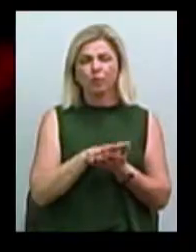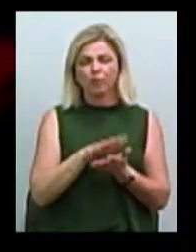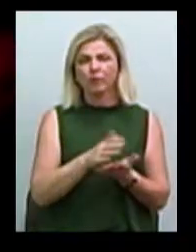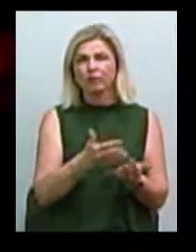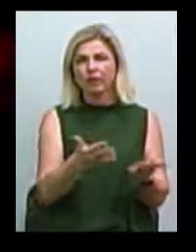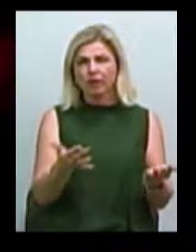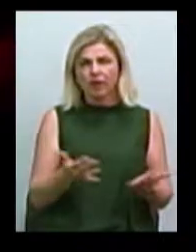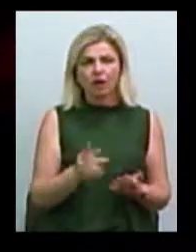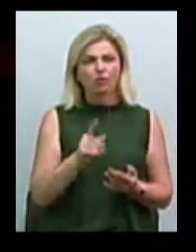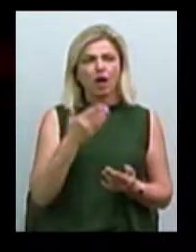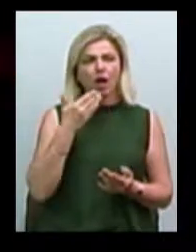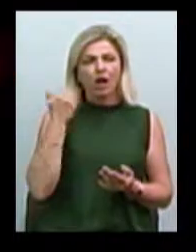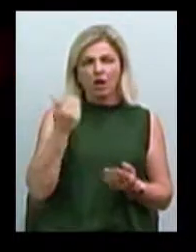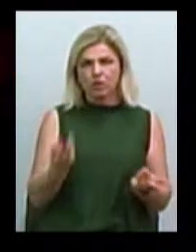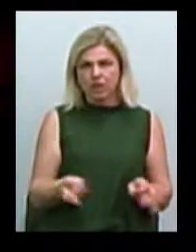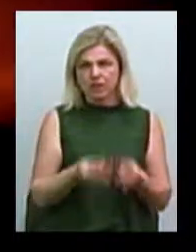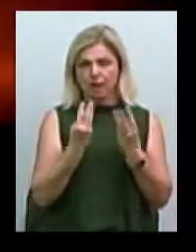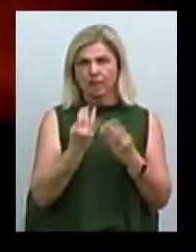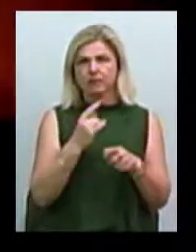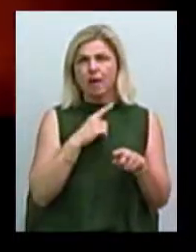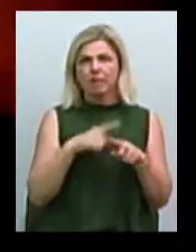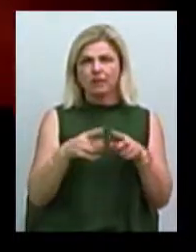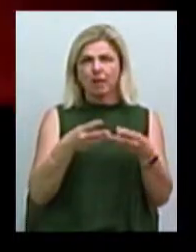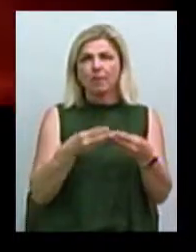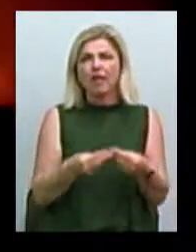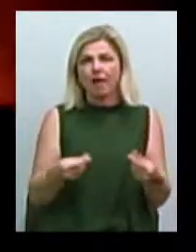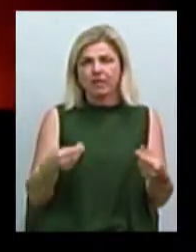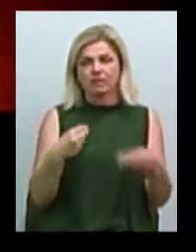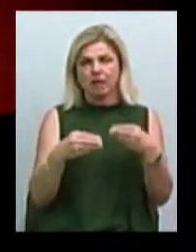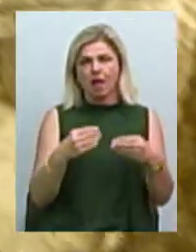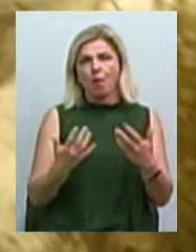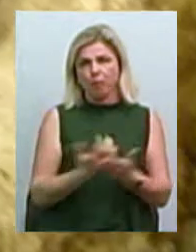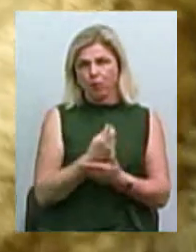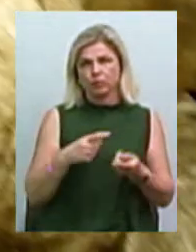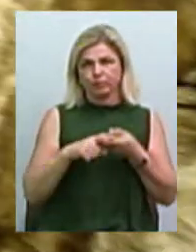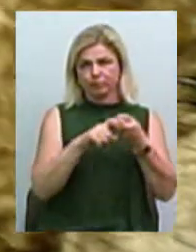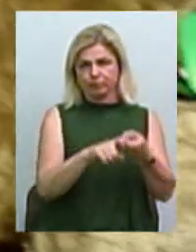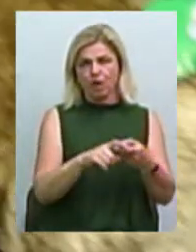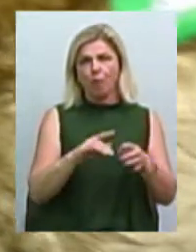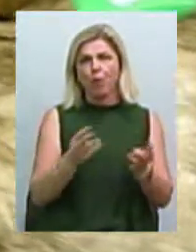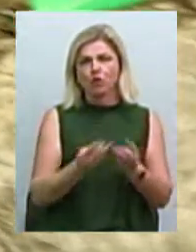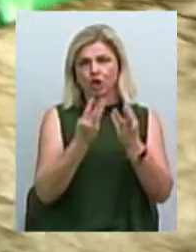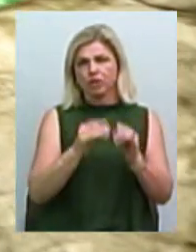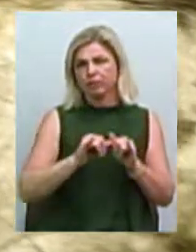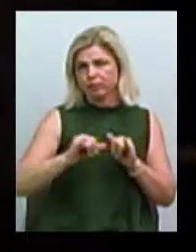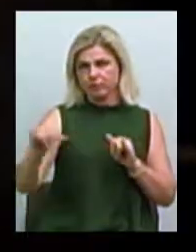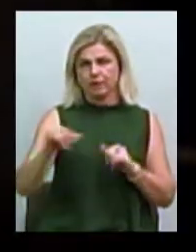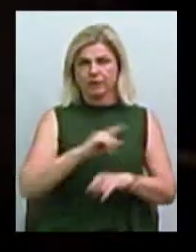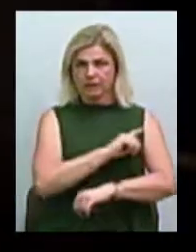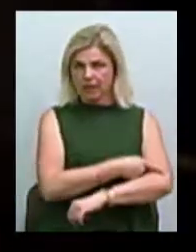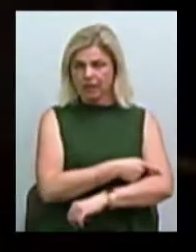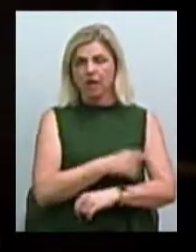властивостями легко замиста та швидко плавиться, сприяючи швидкому розповсюдженню пожежі. Першочергова